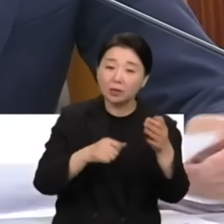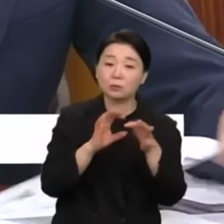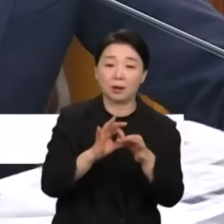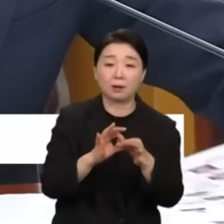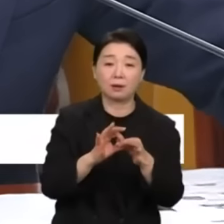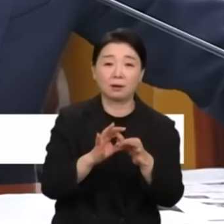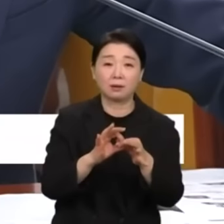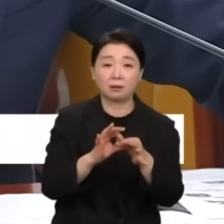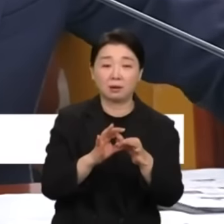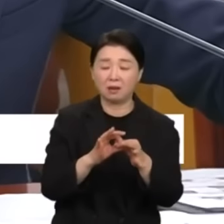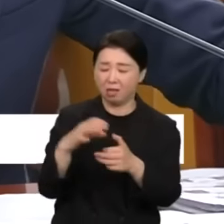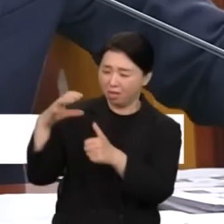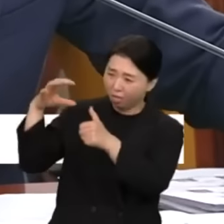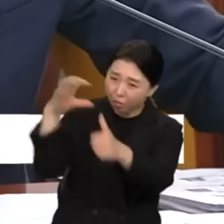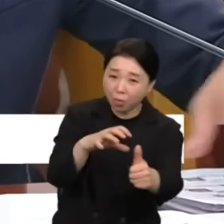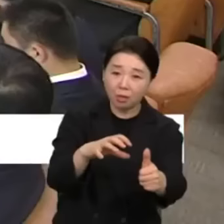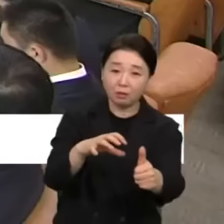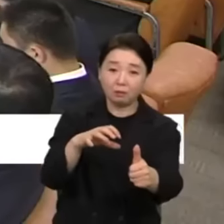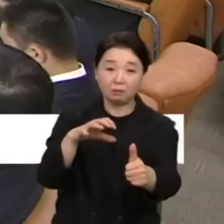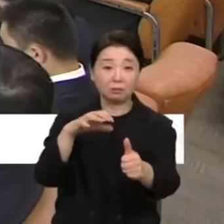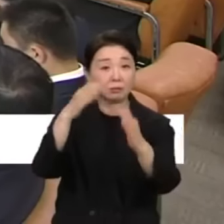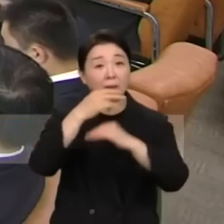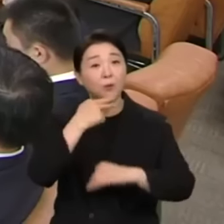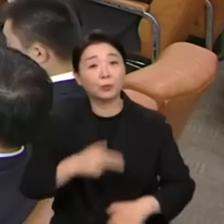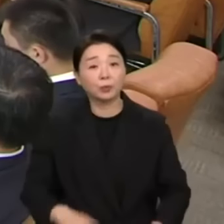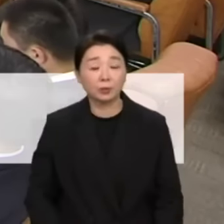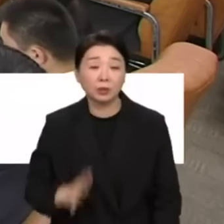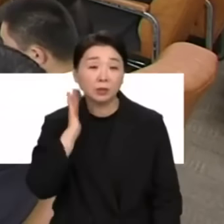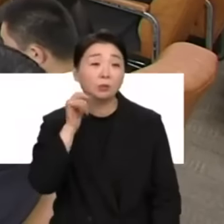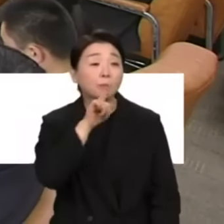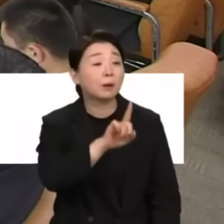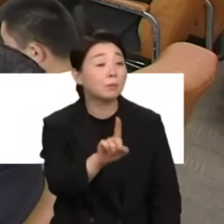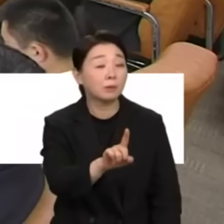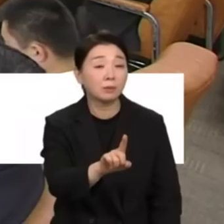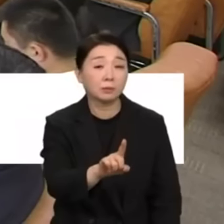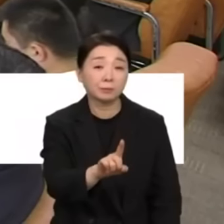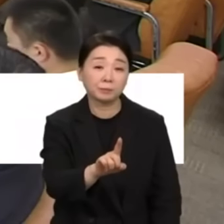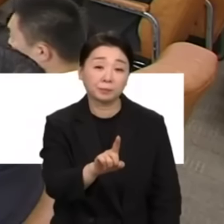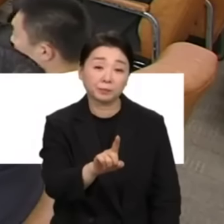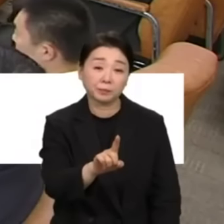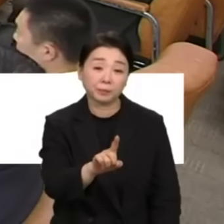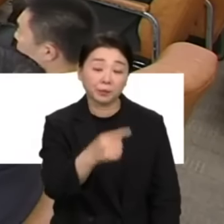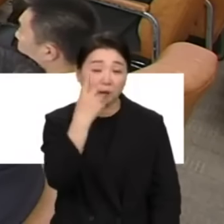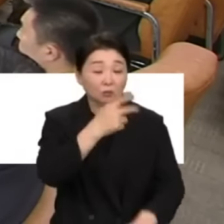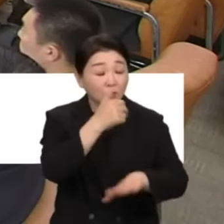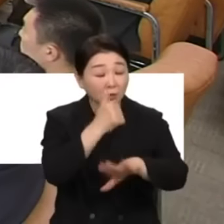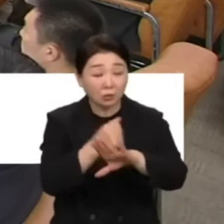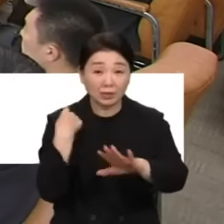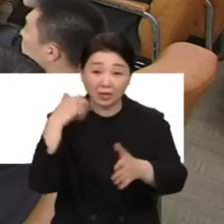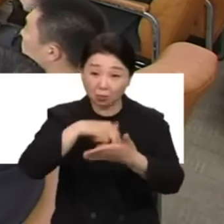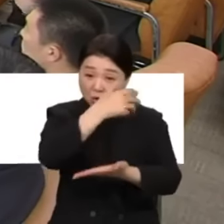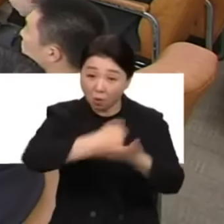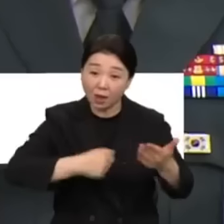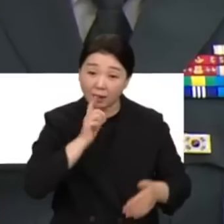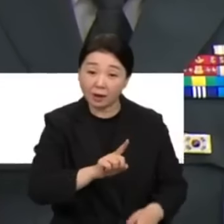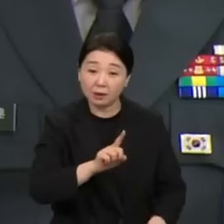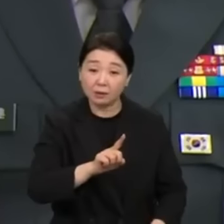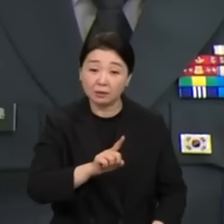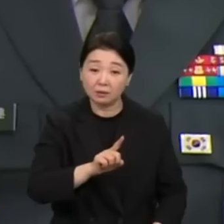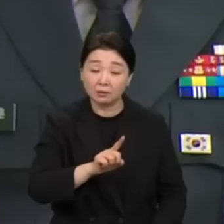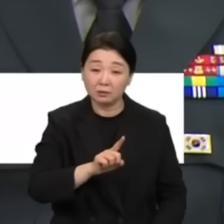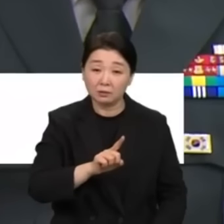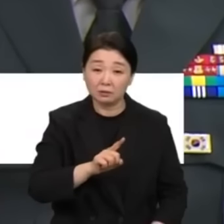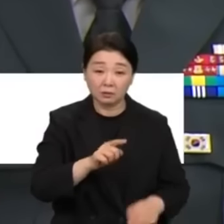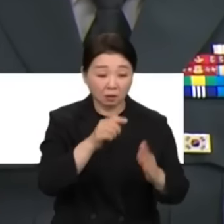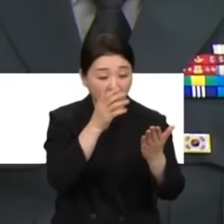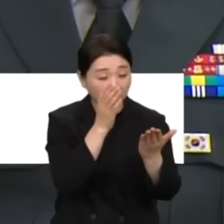거고 외압을 행사했다는 것은. 대통령께서 뭐라고 하시던가요? 수사 결과 다시 돌려 회수해 와라.